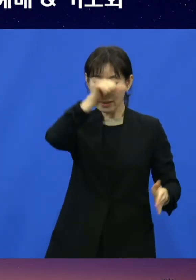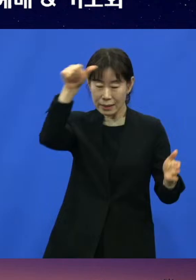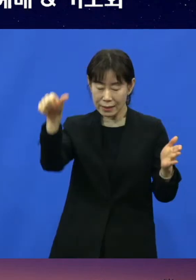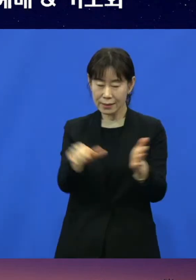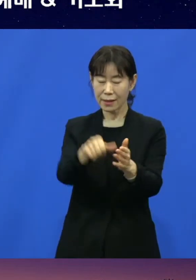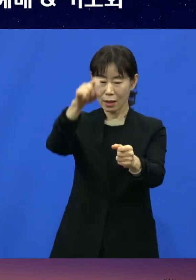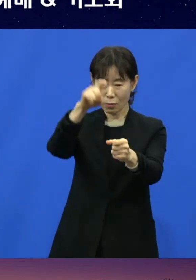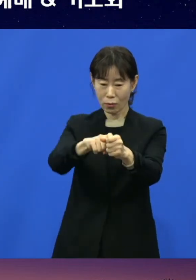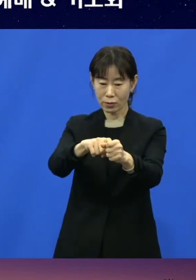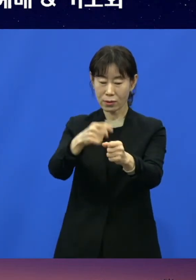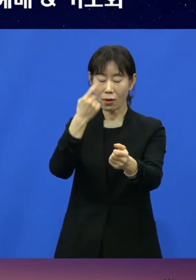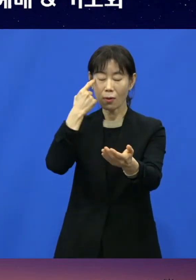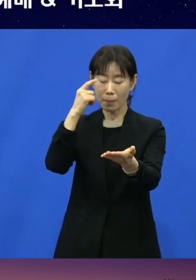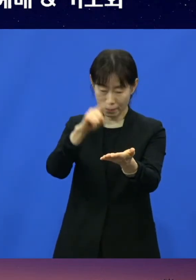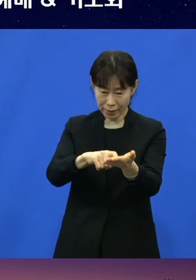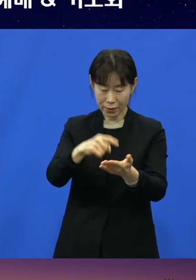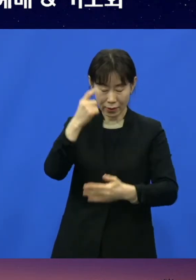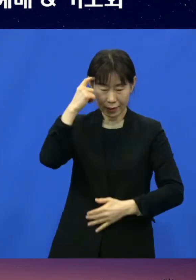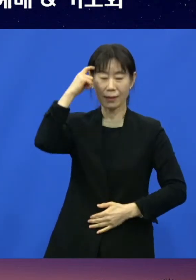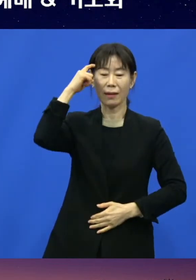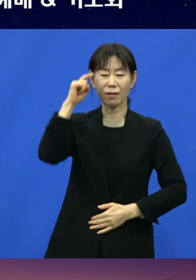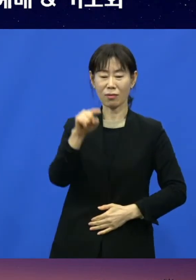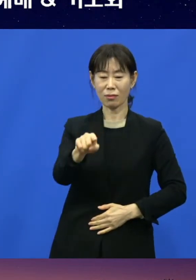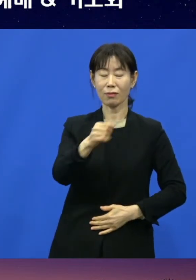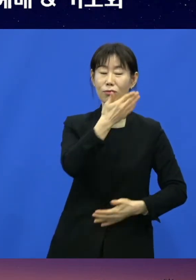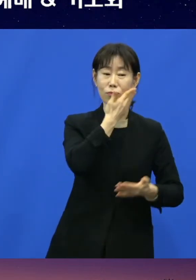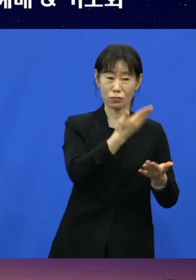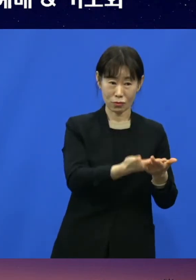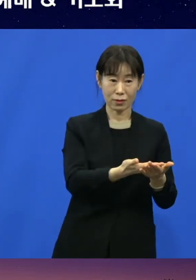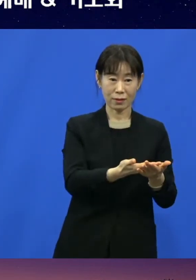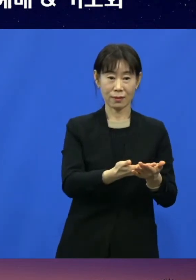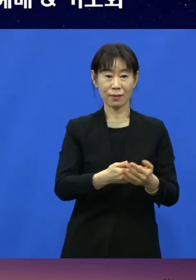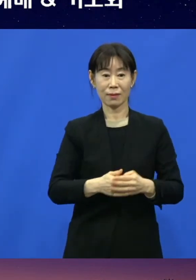것이 얼마나 중요해요. 아, 내가 이걸 위해서 살아야 되겠구나.